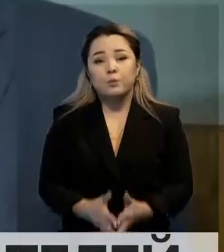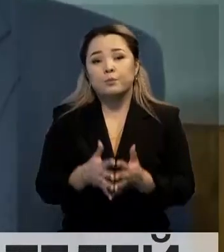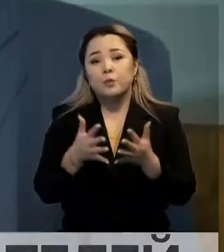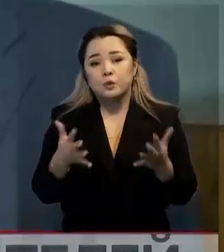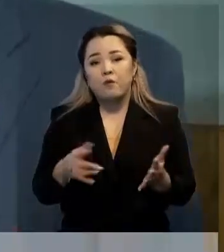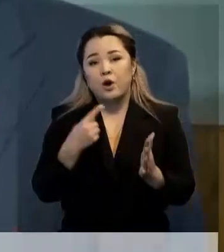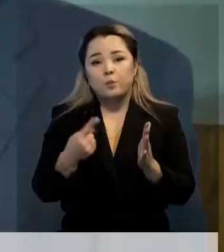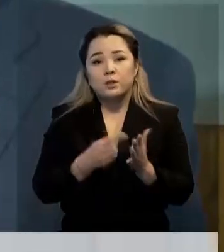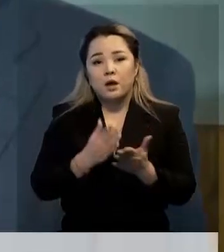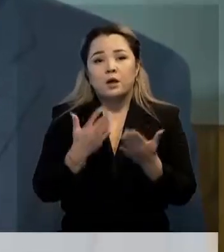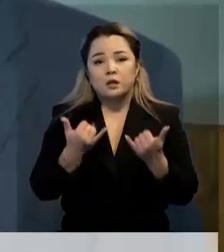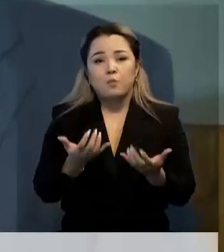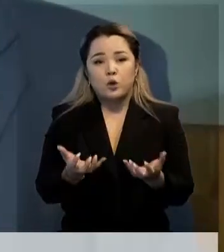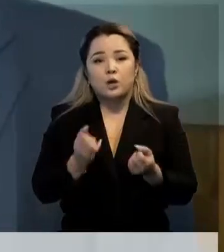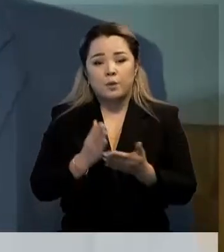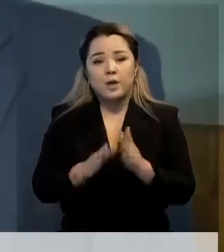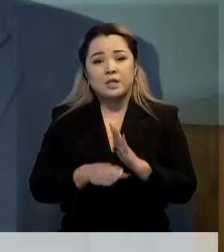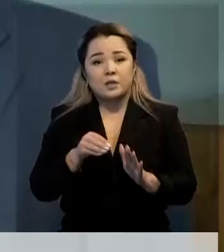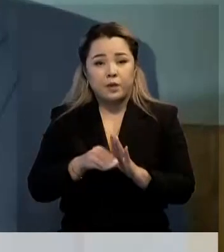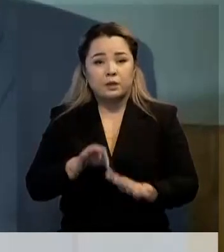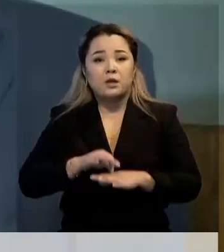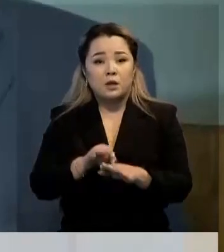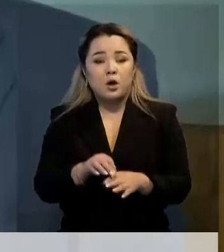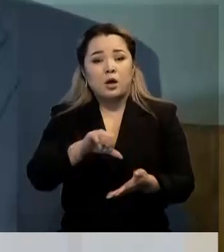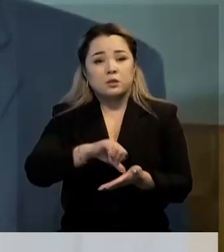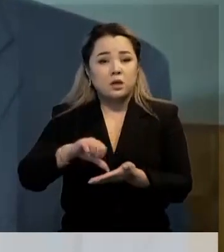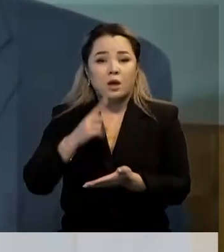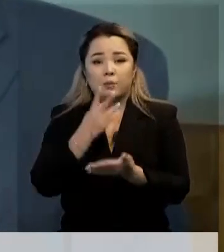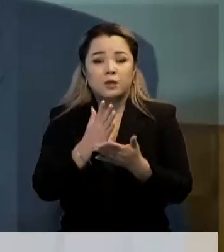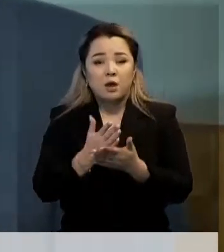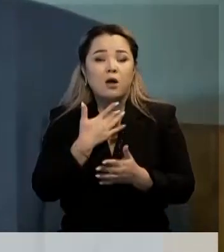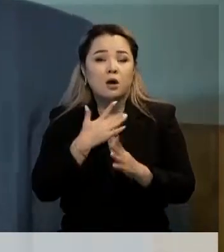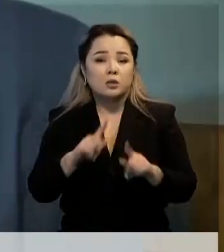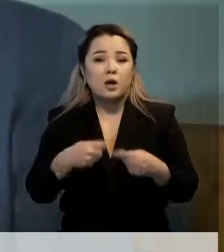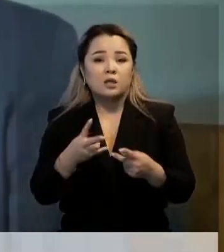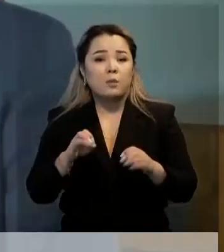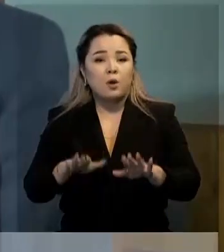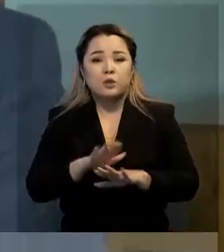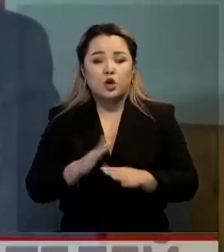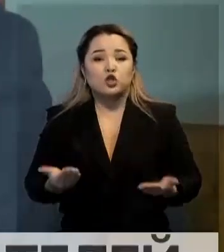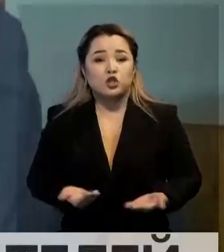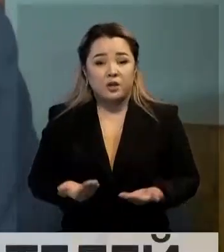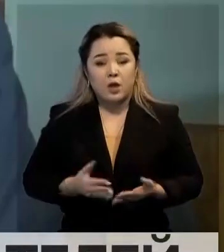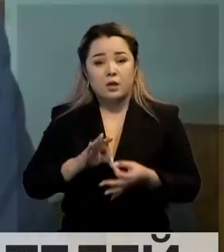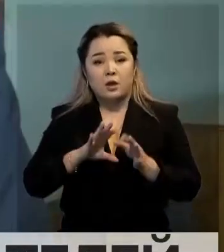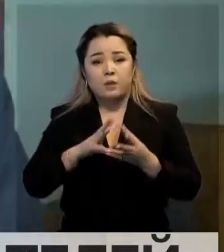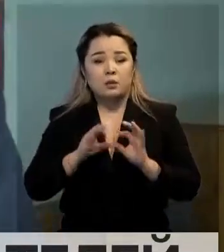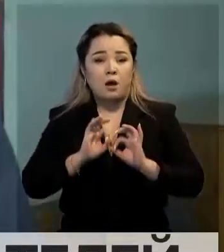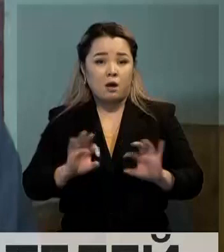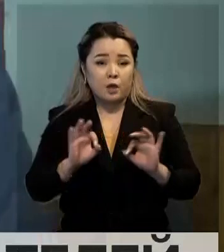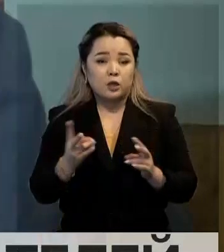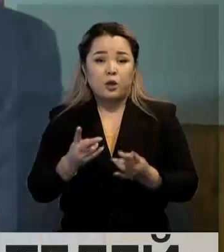Большинство вопросов, которые мы сейчас получаем от избирателей, касаются голосования не по месту жительства. Мы все подробно объясняем,